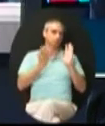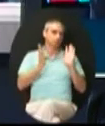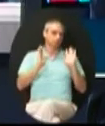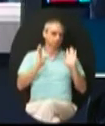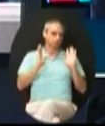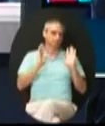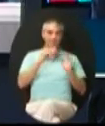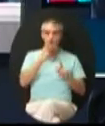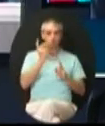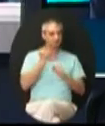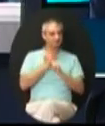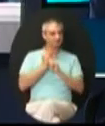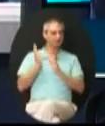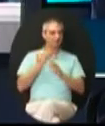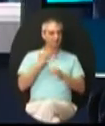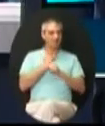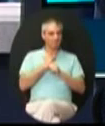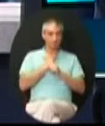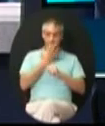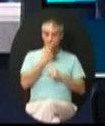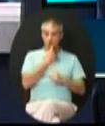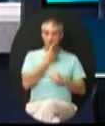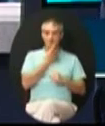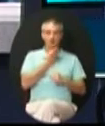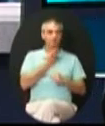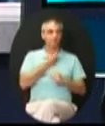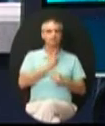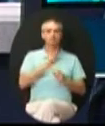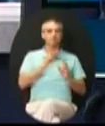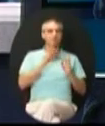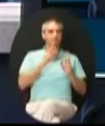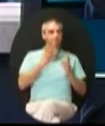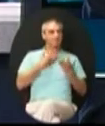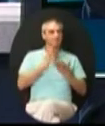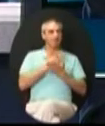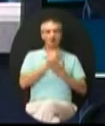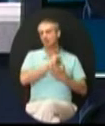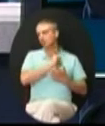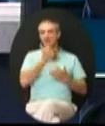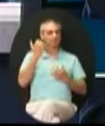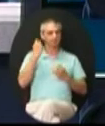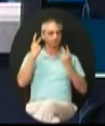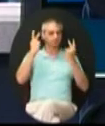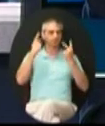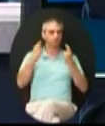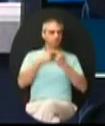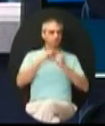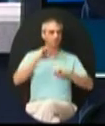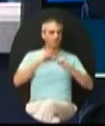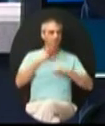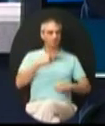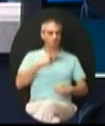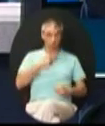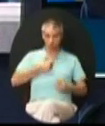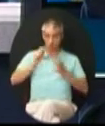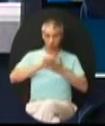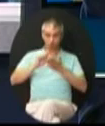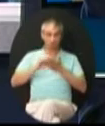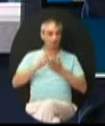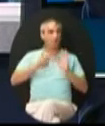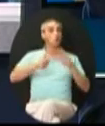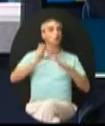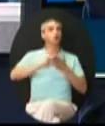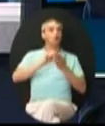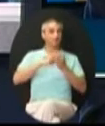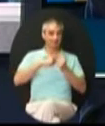הזה, אם הוא יכניס סדרי עבודה. ברגע שהוא אומר, מי מקבל בבית הלבן את ההחלטות הכי קרדינליות לגבי ההתנהלות? ראש המטה? ראש